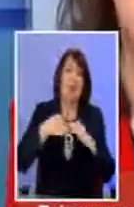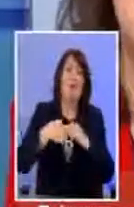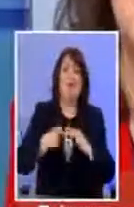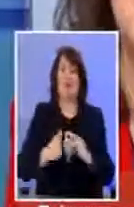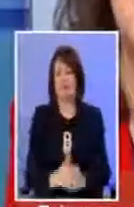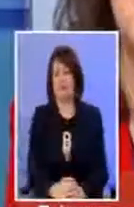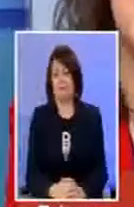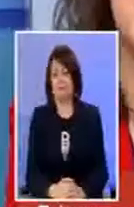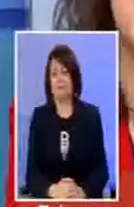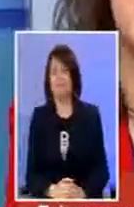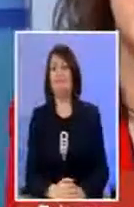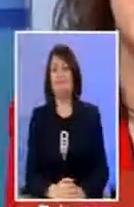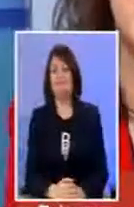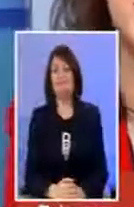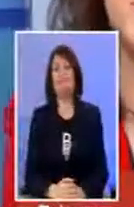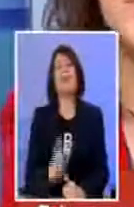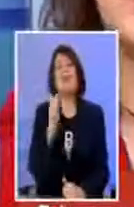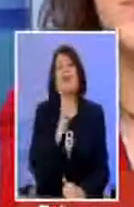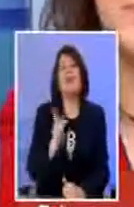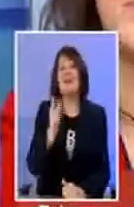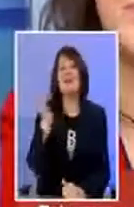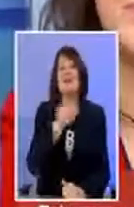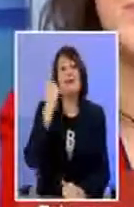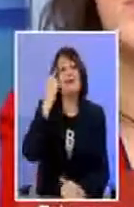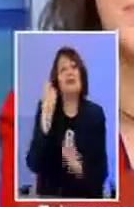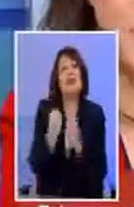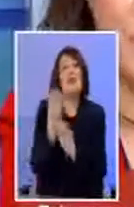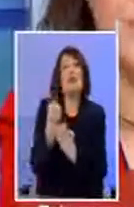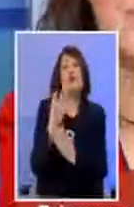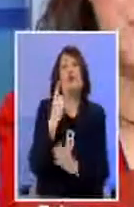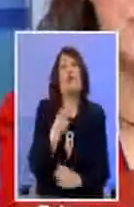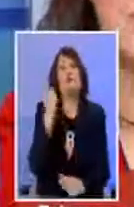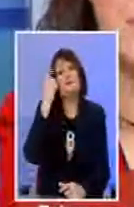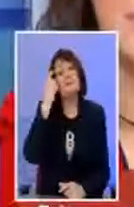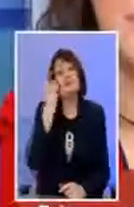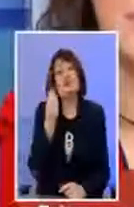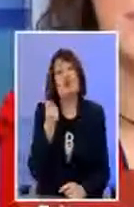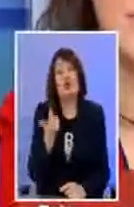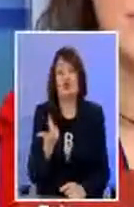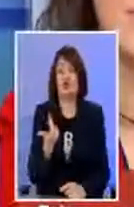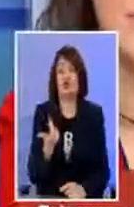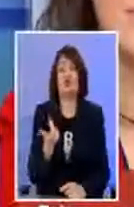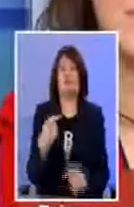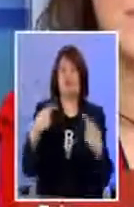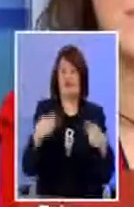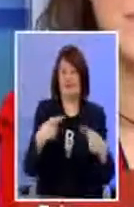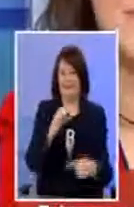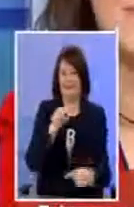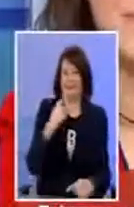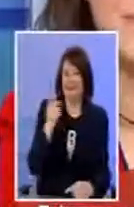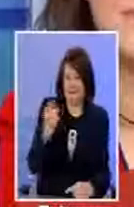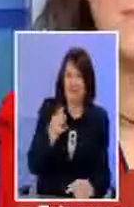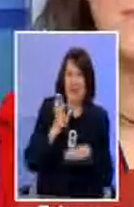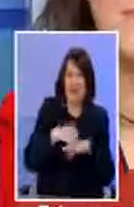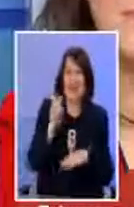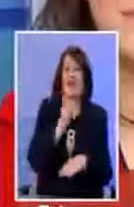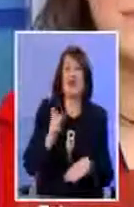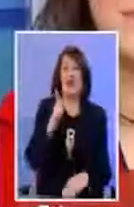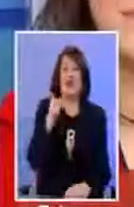Ναι. Οπότε όταν μιλάμε για την κοινωνία, μιλάμε για την κουλτούρα. Όταν ο κύριος Στέλιος λέει ότι φταίει και η κοινωνία, για